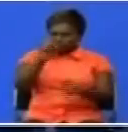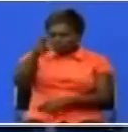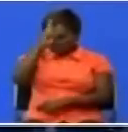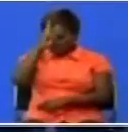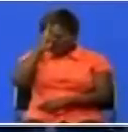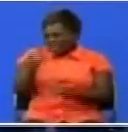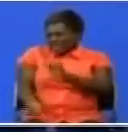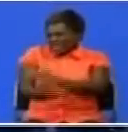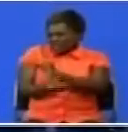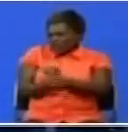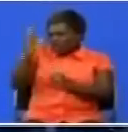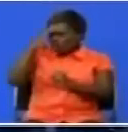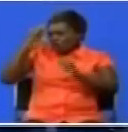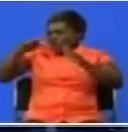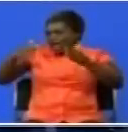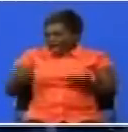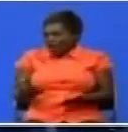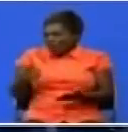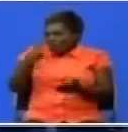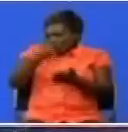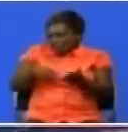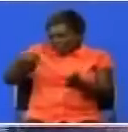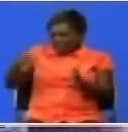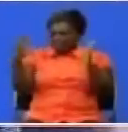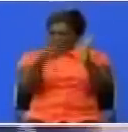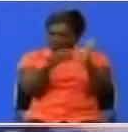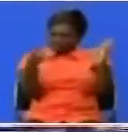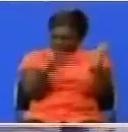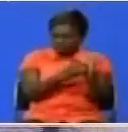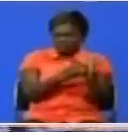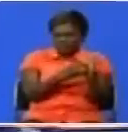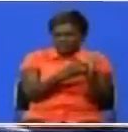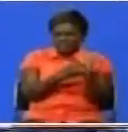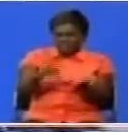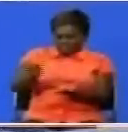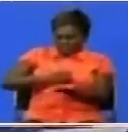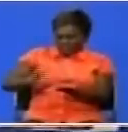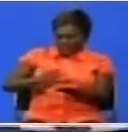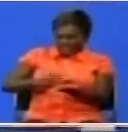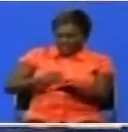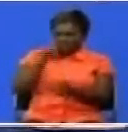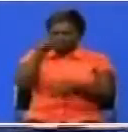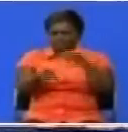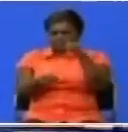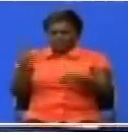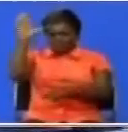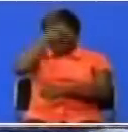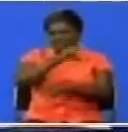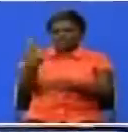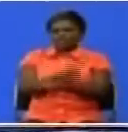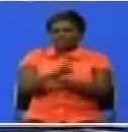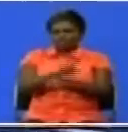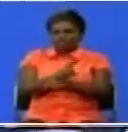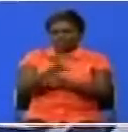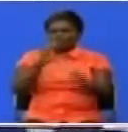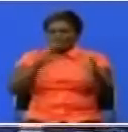kueleza anachofahamu kuhusu mambo anayoandika katika mitandao ya kijamii. Aliandikisha taarifa kuhusu tuhuma za utumizi mbaya wa vifaa